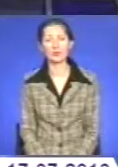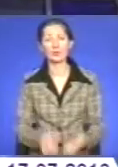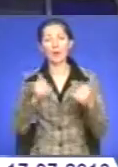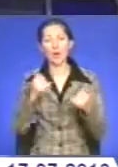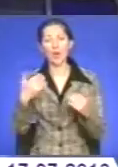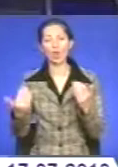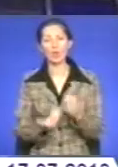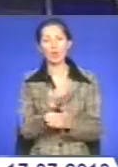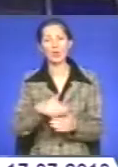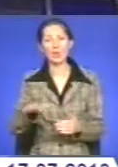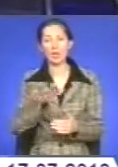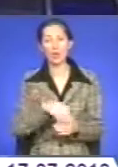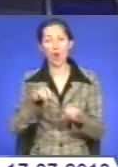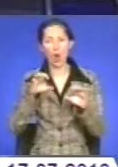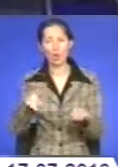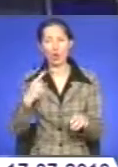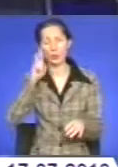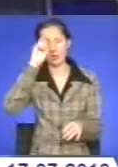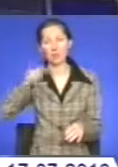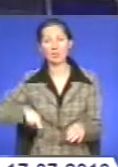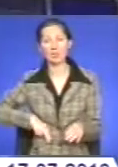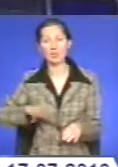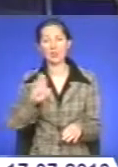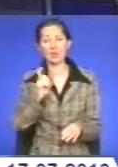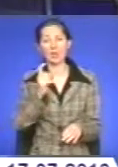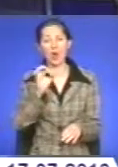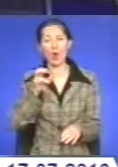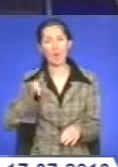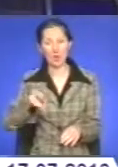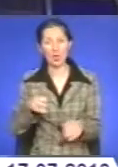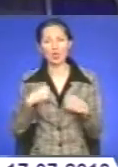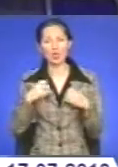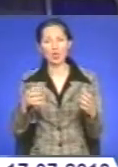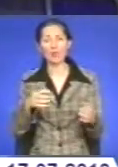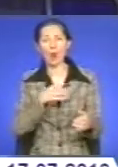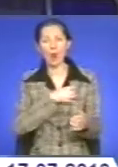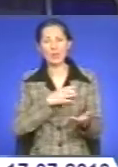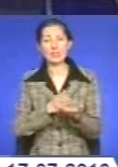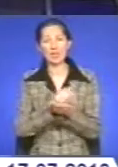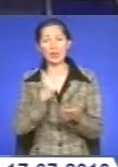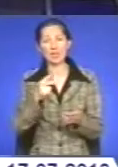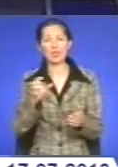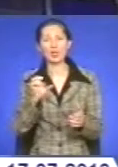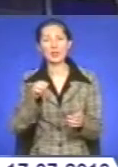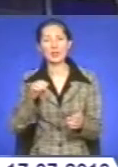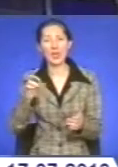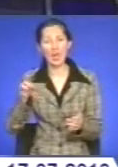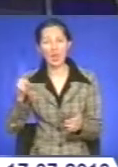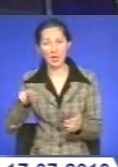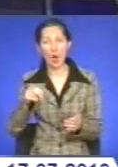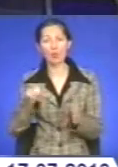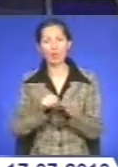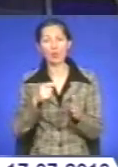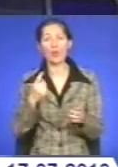Тепер до новин краю. Голова облдержадміністрації Валентин Хоптян вручив орден за заслуги 3-го ступеня учаснику